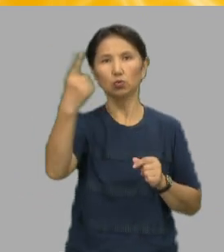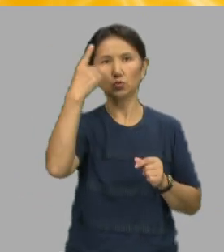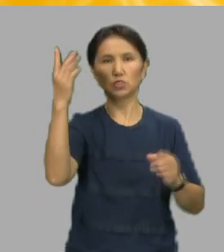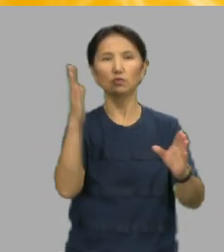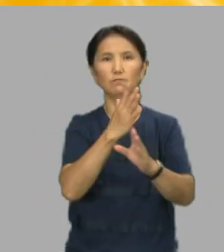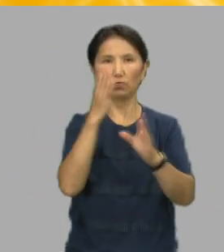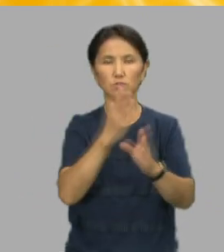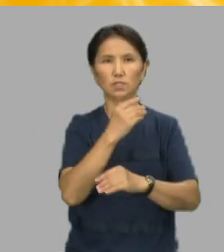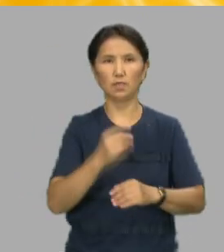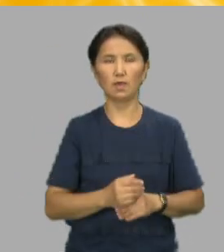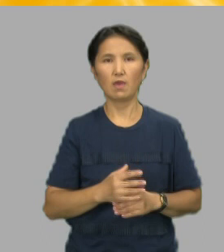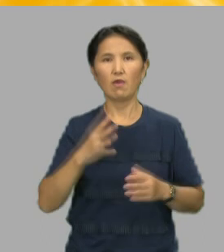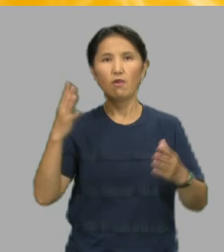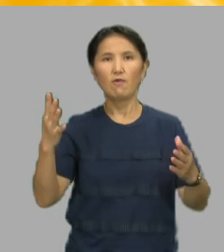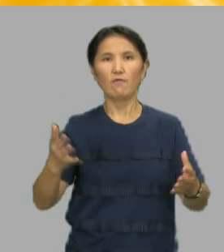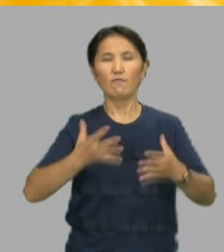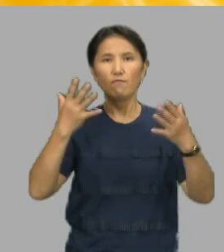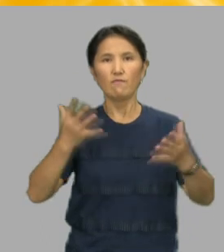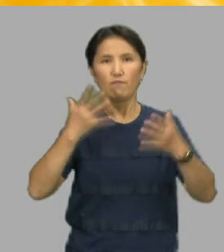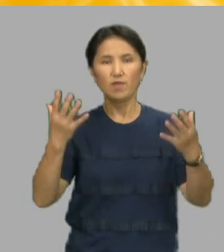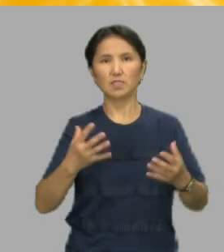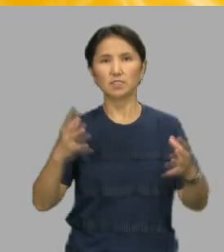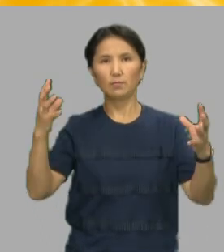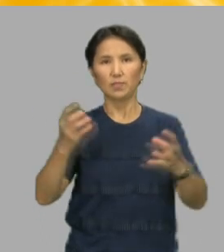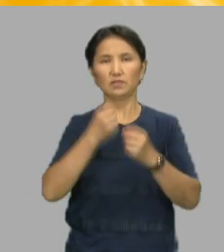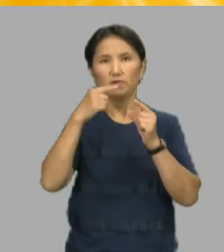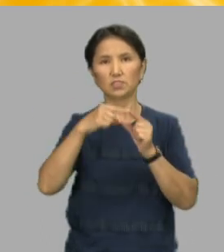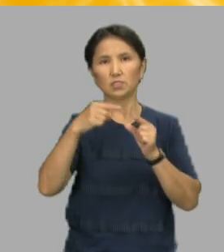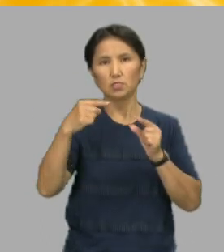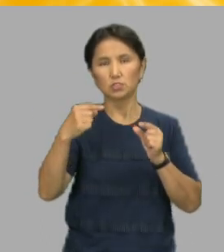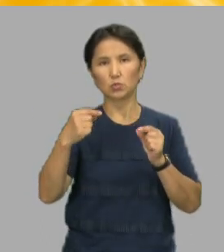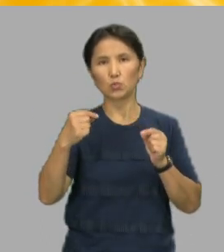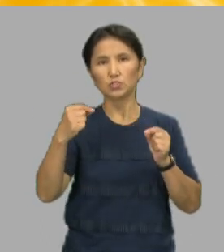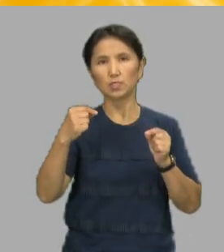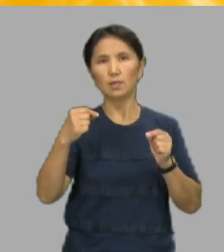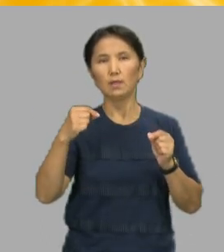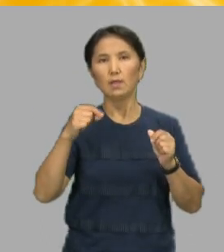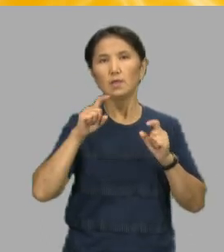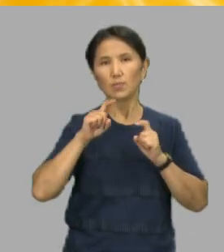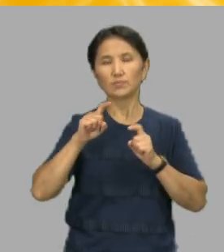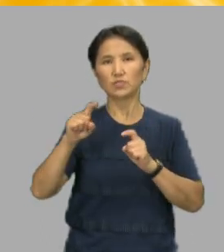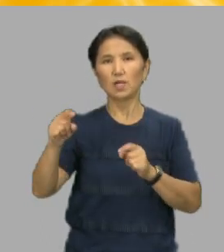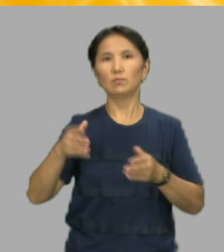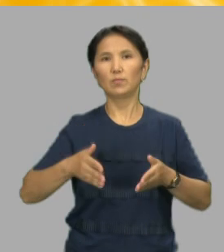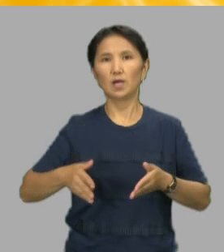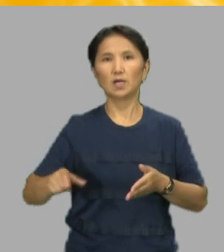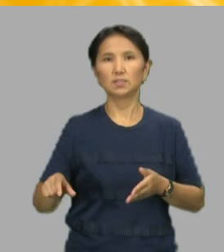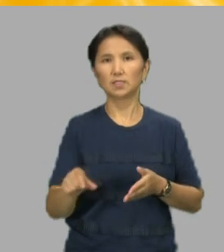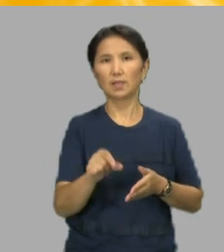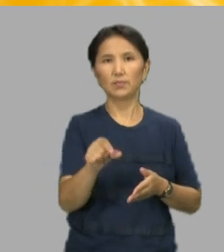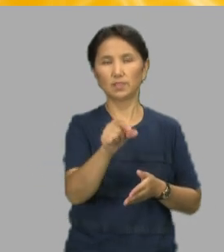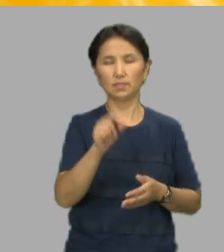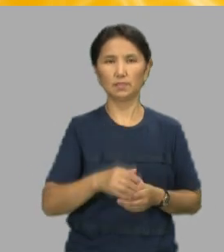воздухе. Ветер-озорник подхватил листочек и помчал его по тропинке.